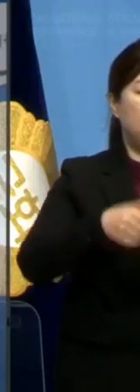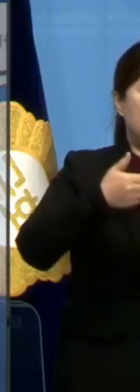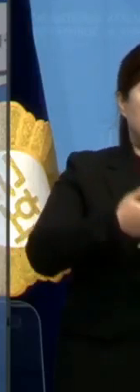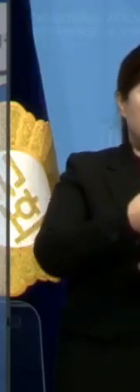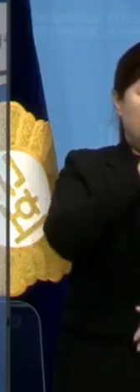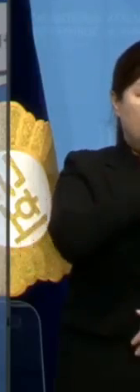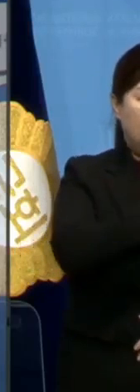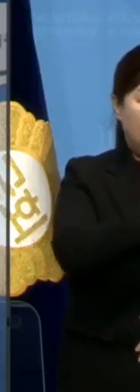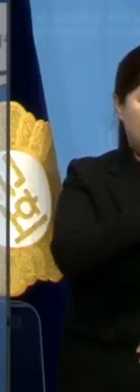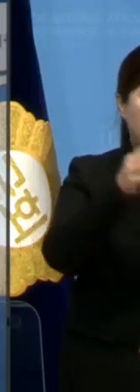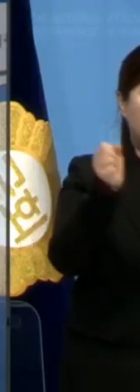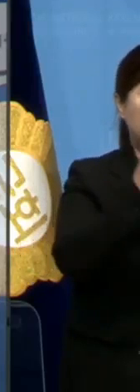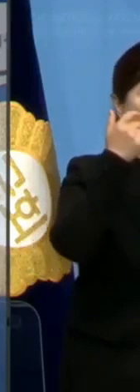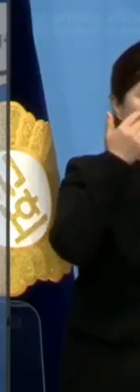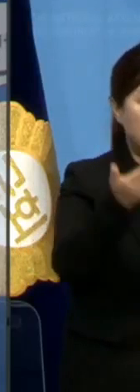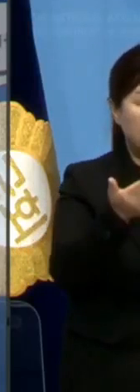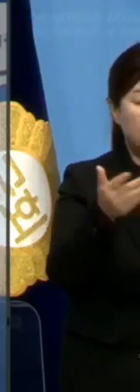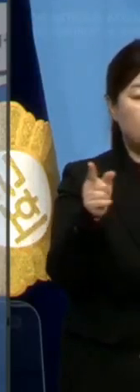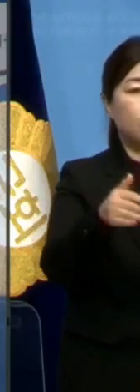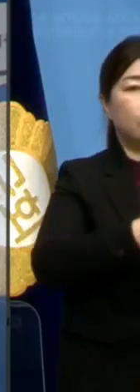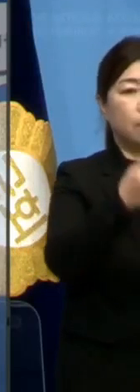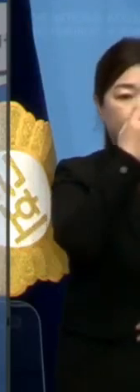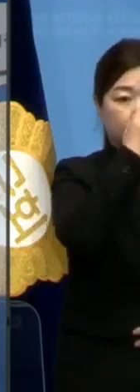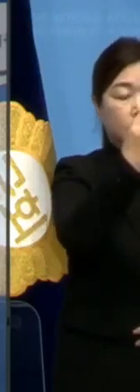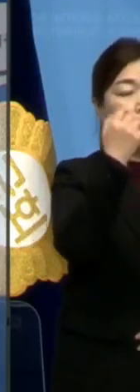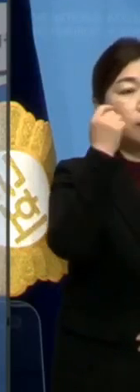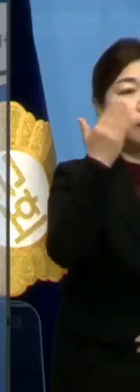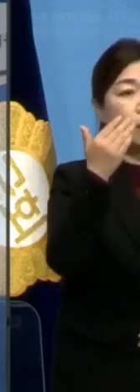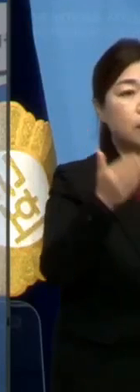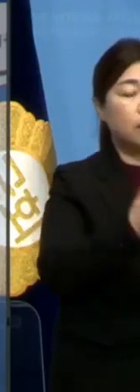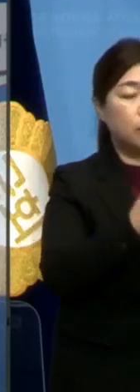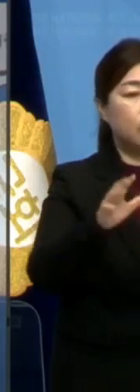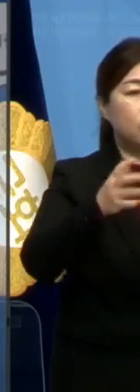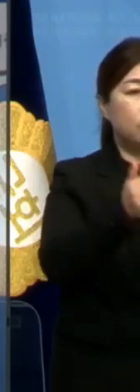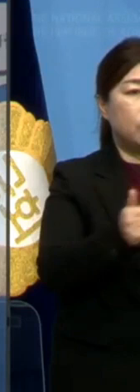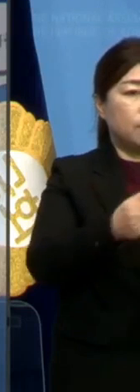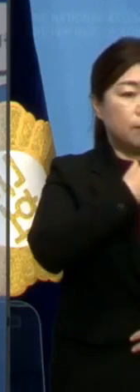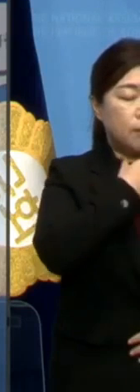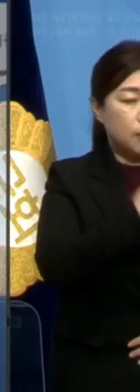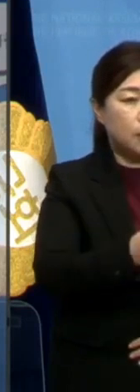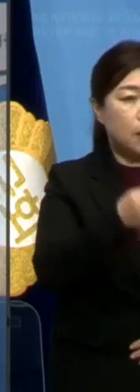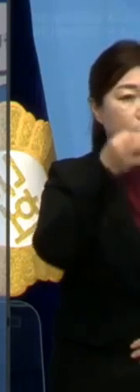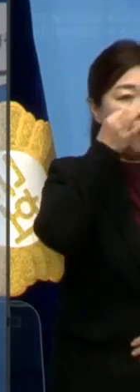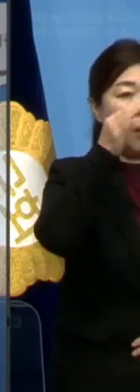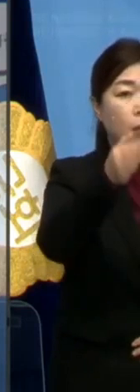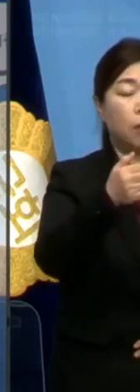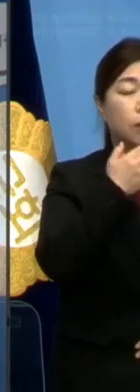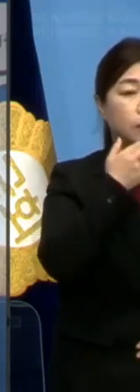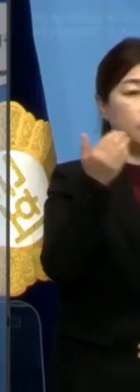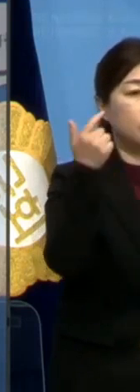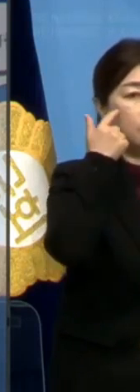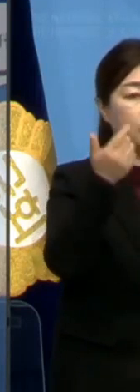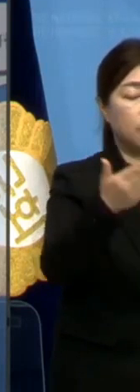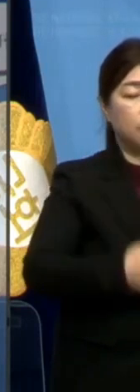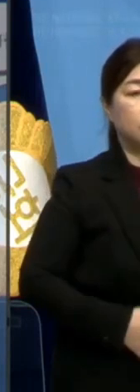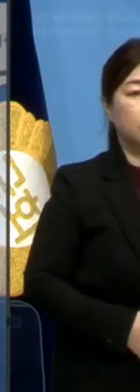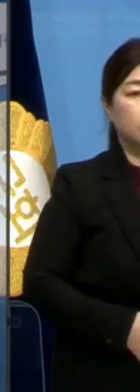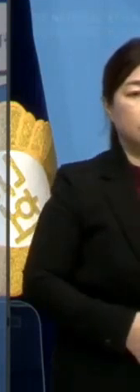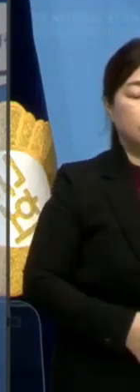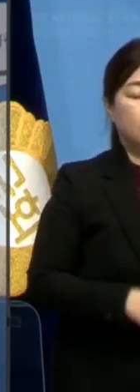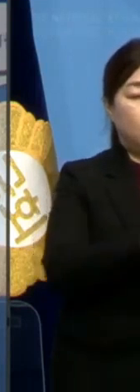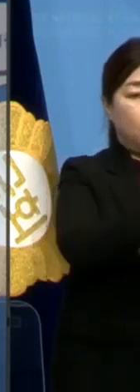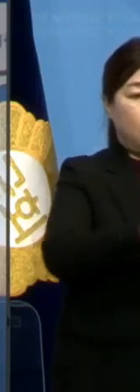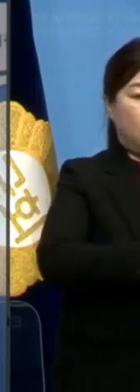얻으니까 기고만장해서 국민의 간절함은 보이지 않는 것입니까? 반사이익은